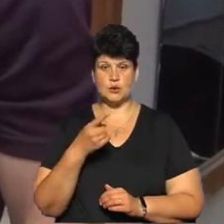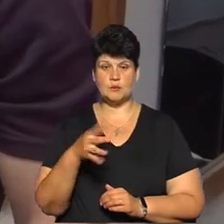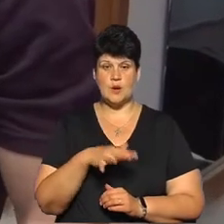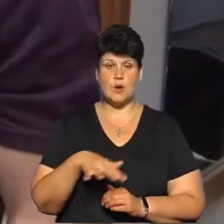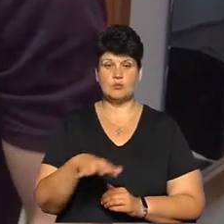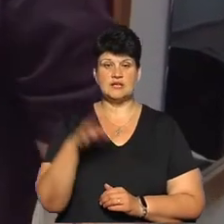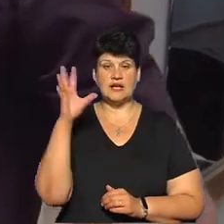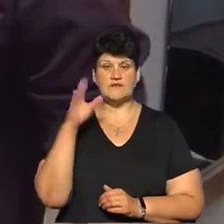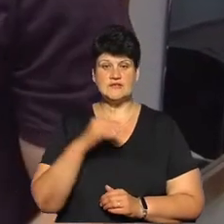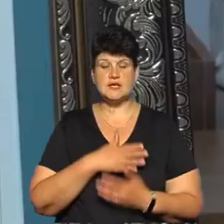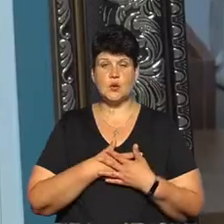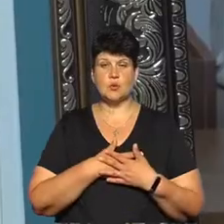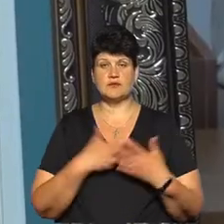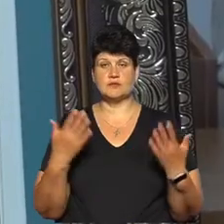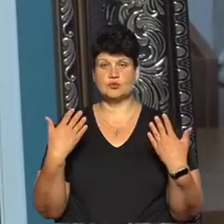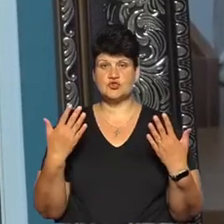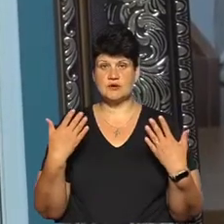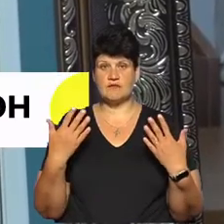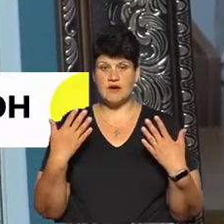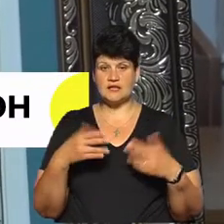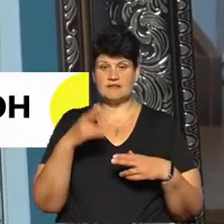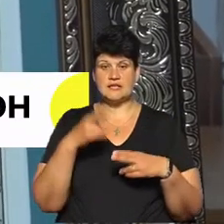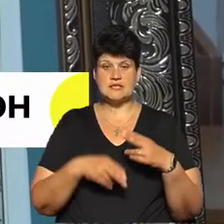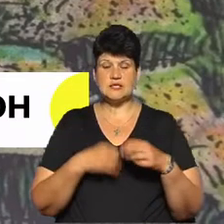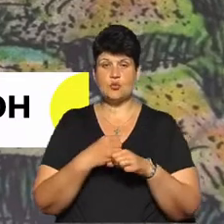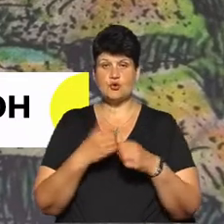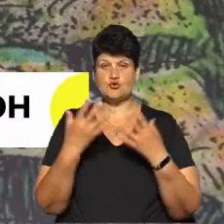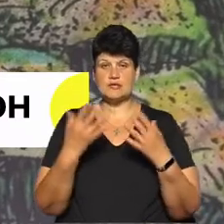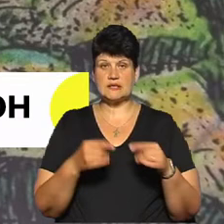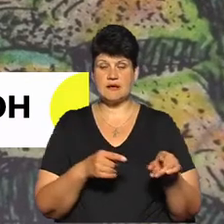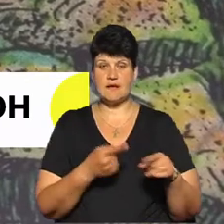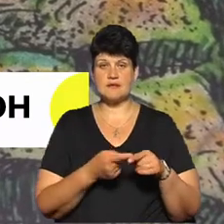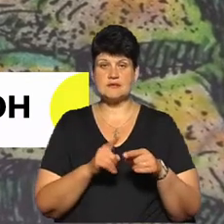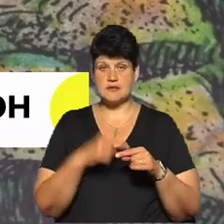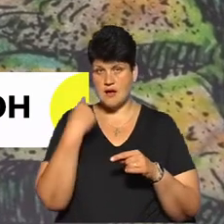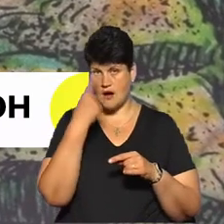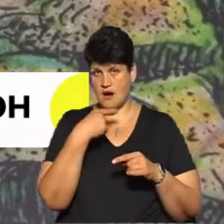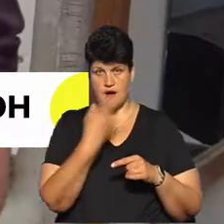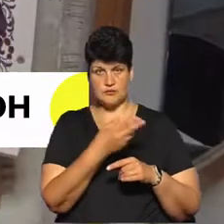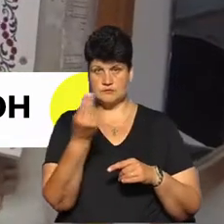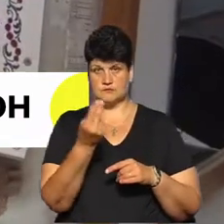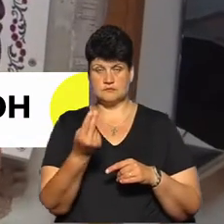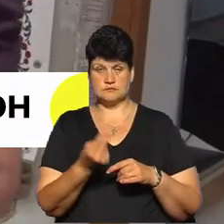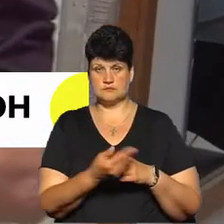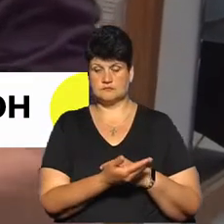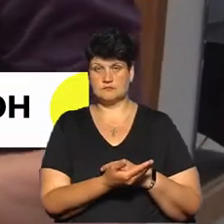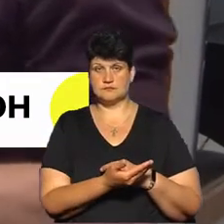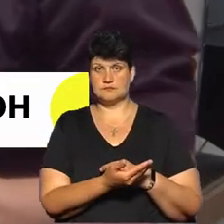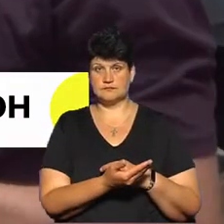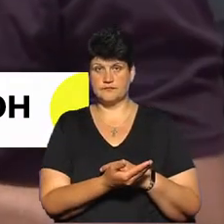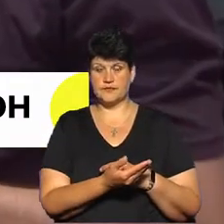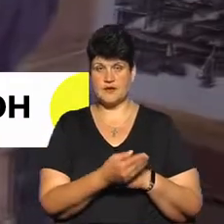всі люблять віддихати, відпочивати в кінці робочого дня. Це авторська робота, намальована